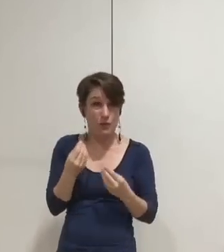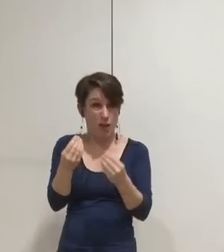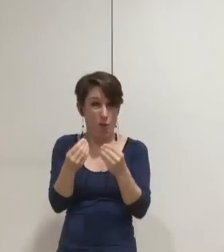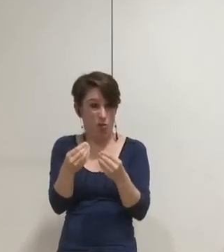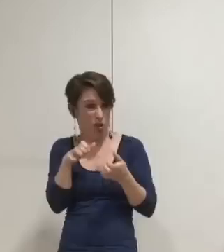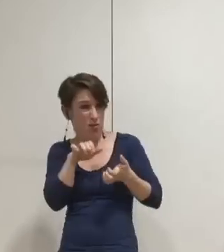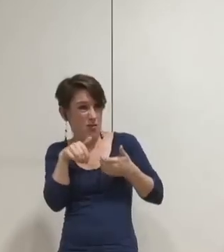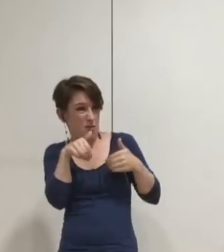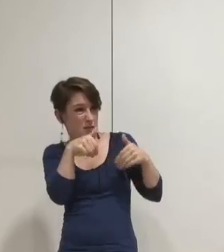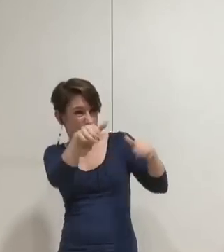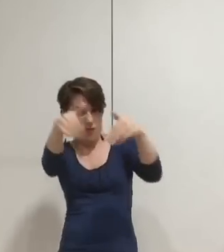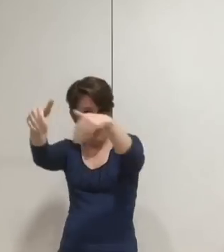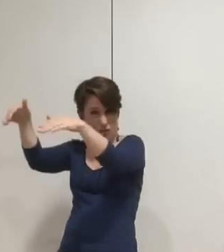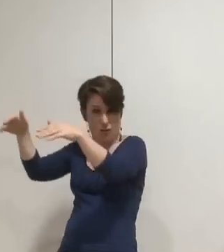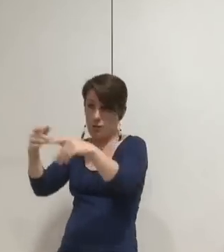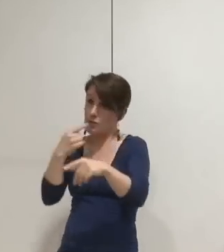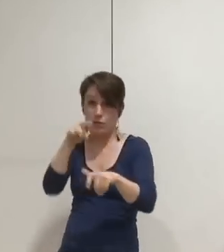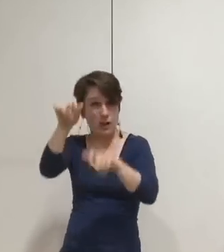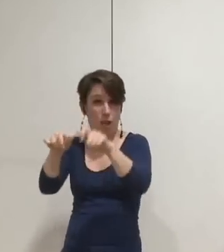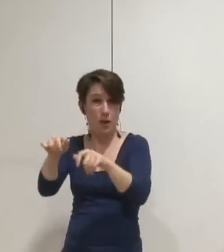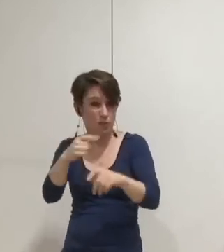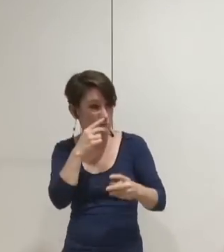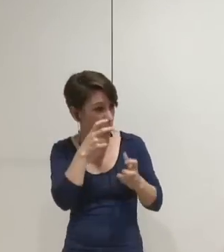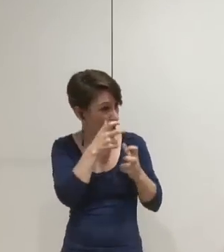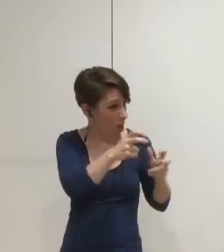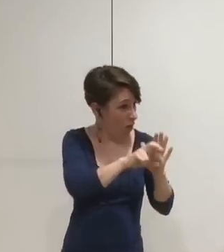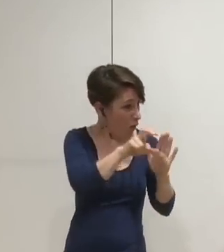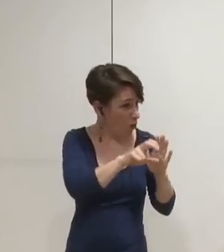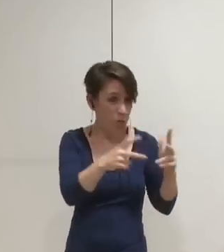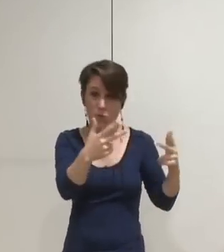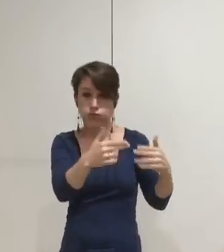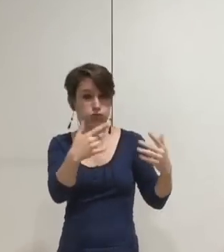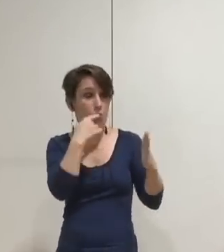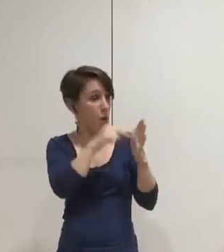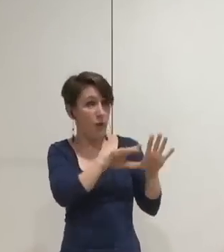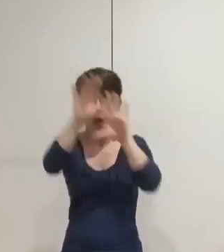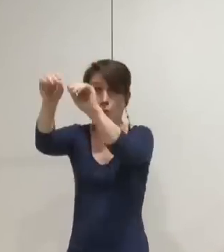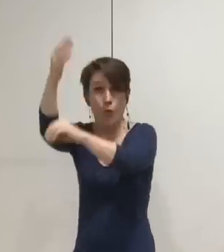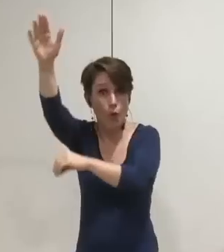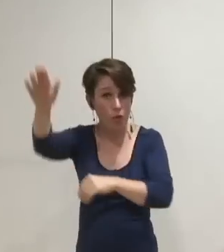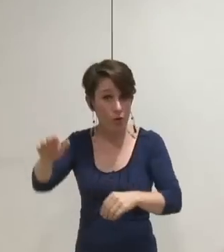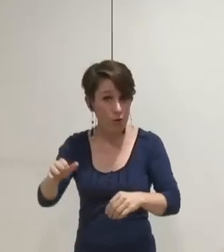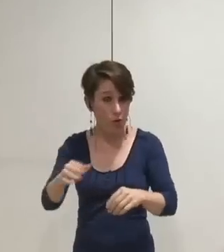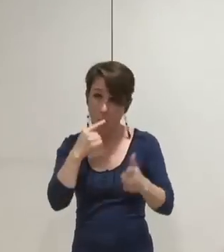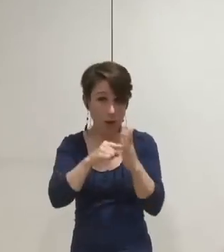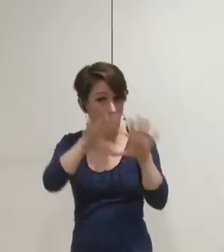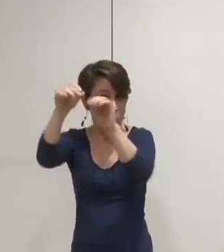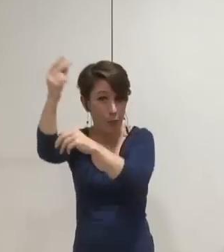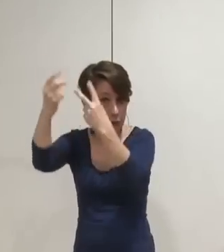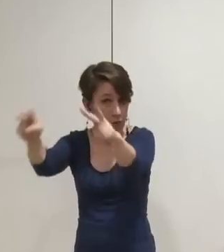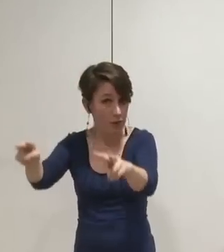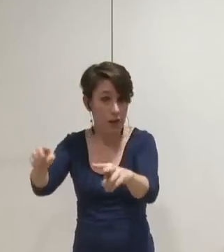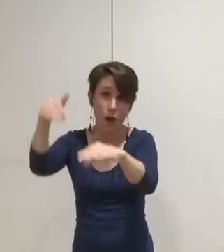ailleurs les manifestations elles se montent ailleurs elles se montent là où il y a des RA réseau des réseaux